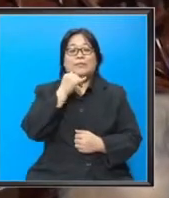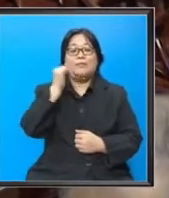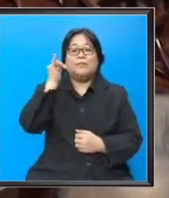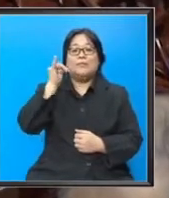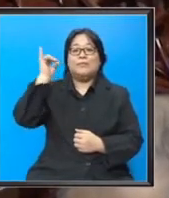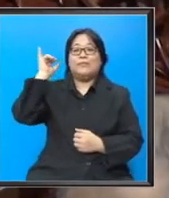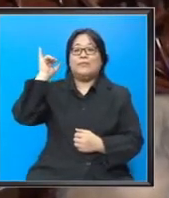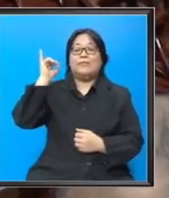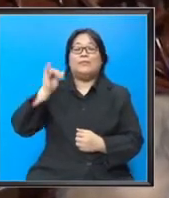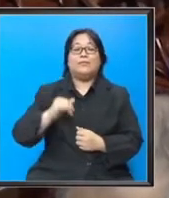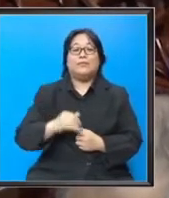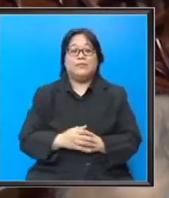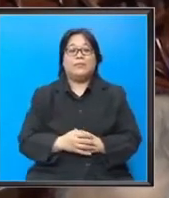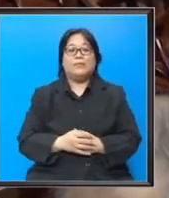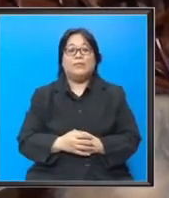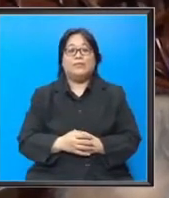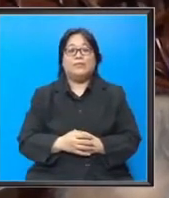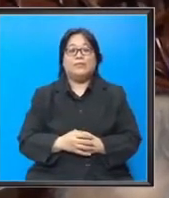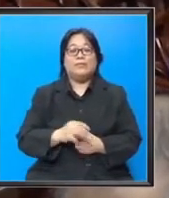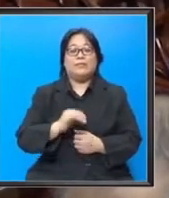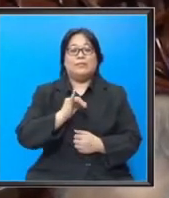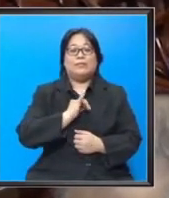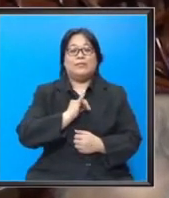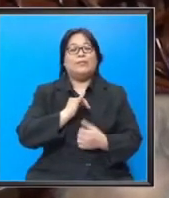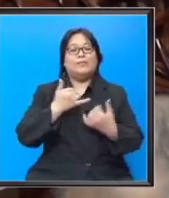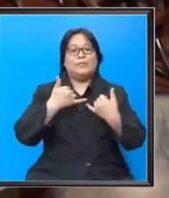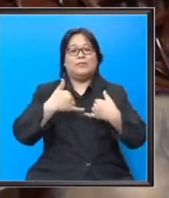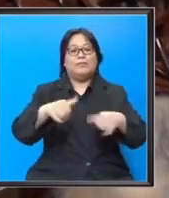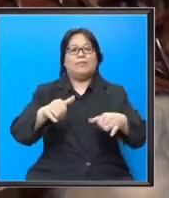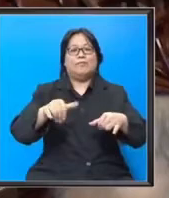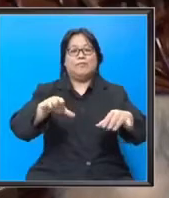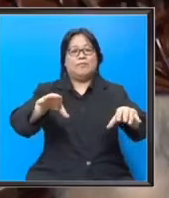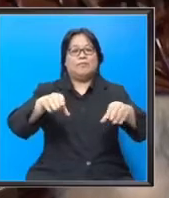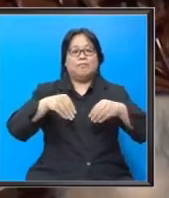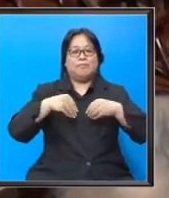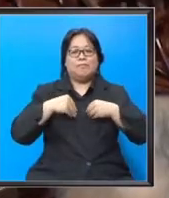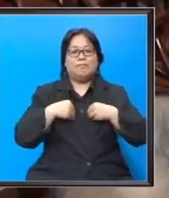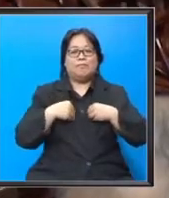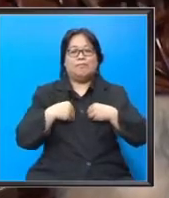sehingga kemari servasi menerima